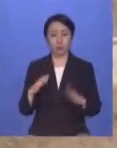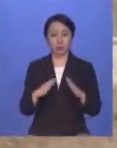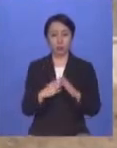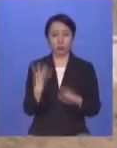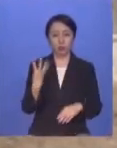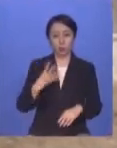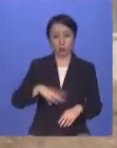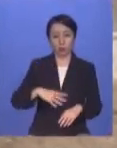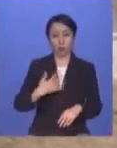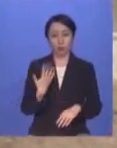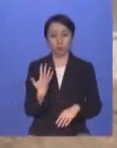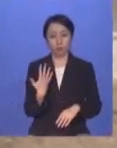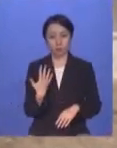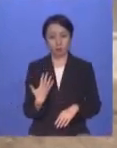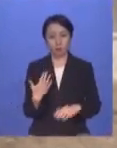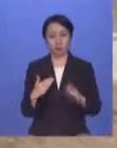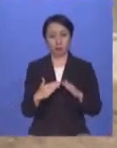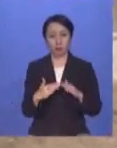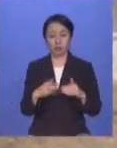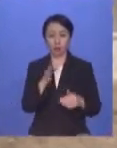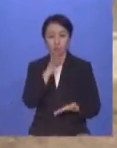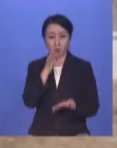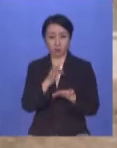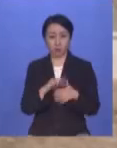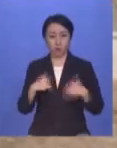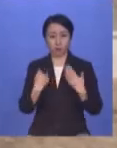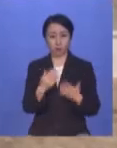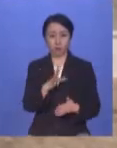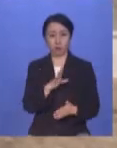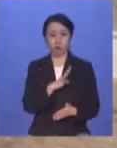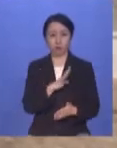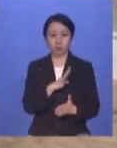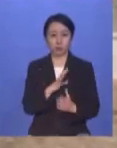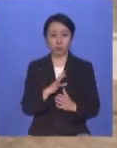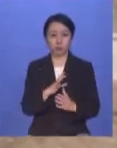245 пайдалануға бердік. Сол қазір таңда зардап шеккен